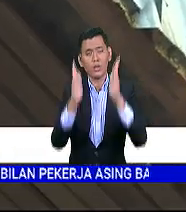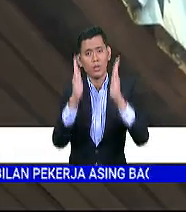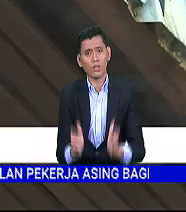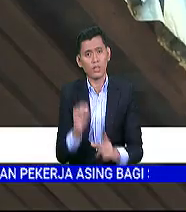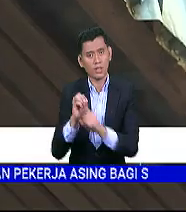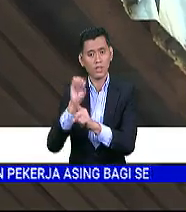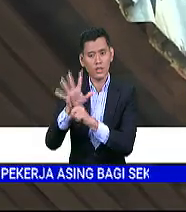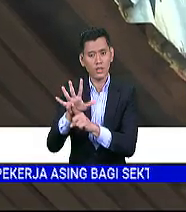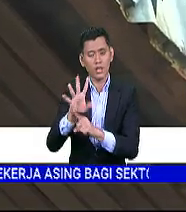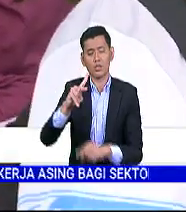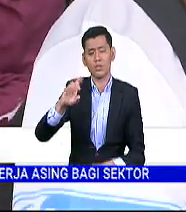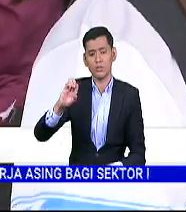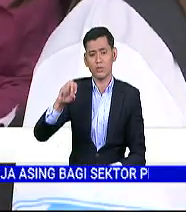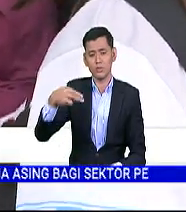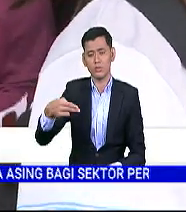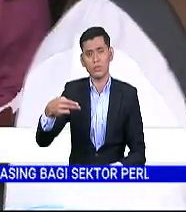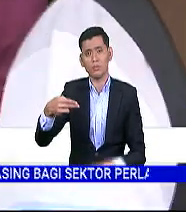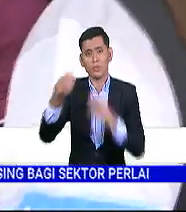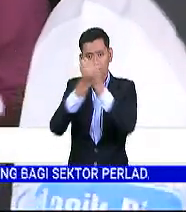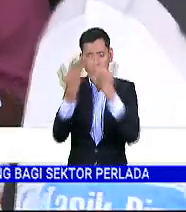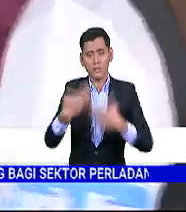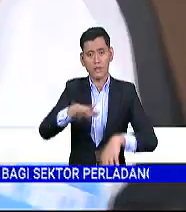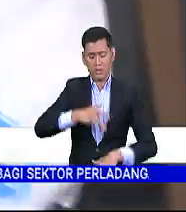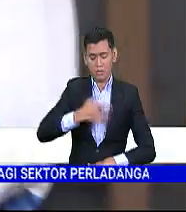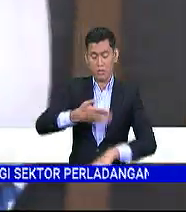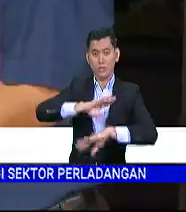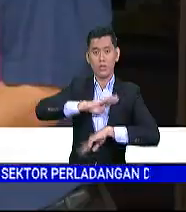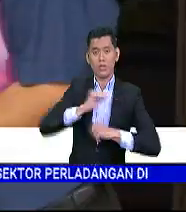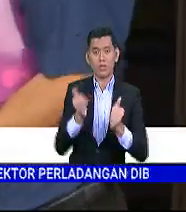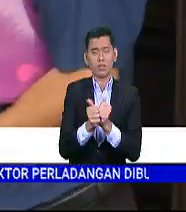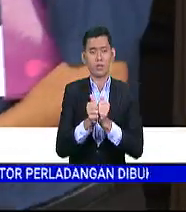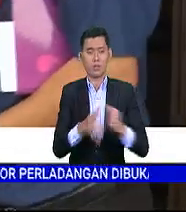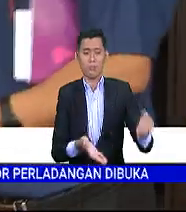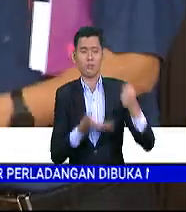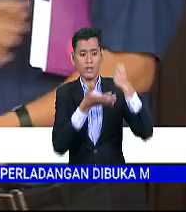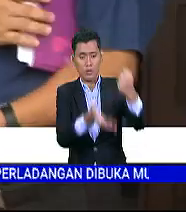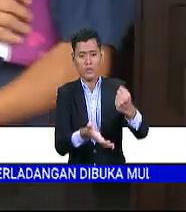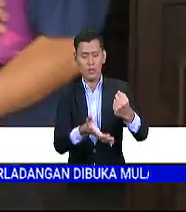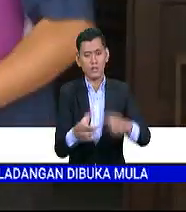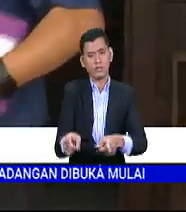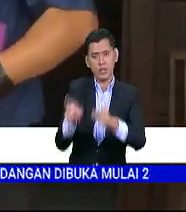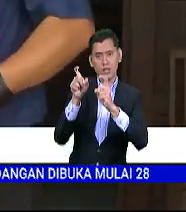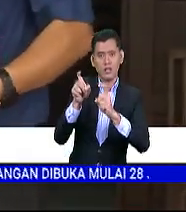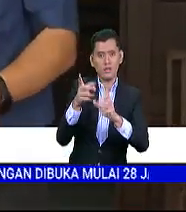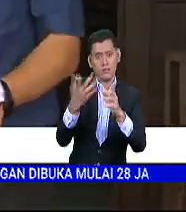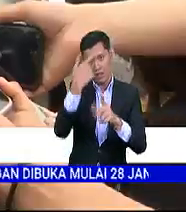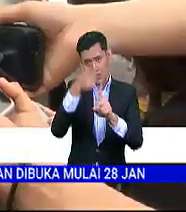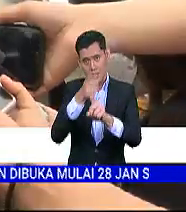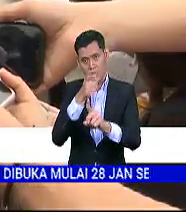ditemui, Nojiu Ngenang, memberitahu beliau berpuas hati dengan bantuan segera yang dihulurkan oleh pihak yang